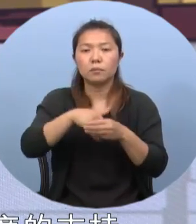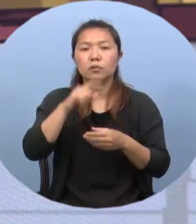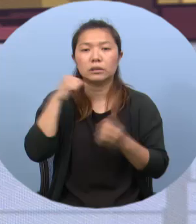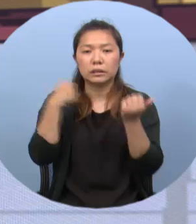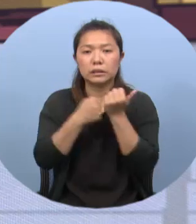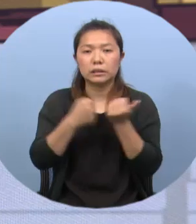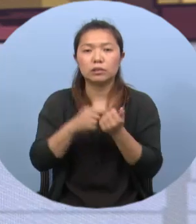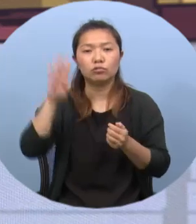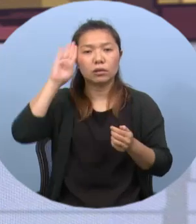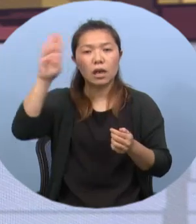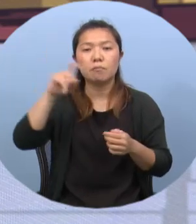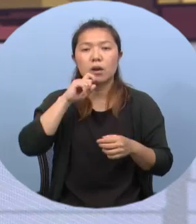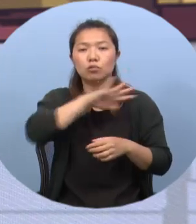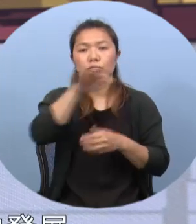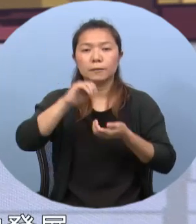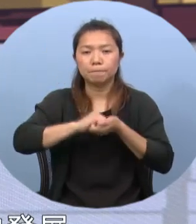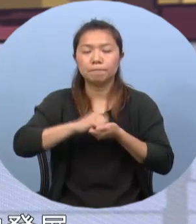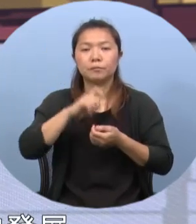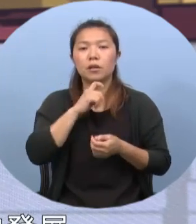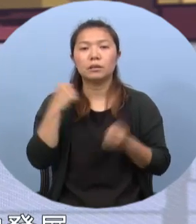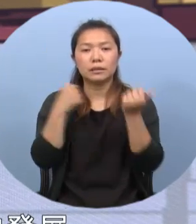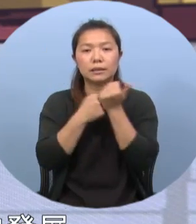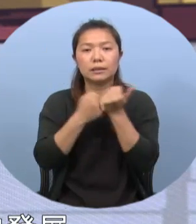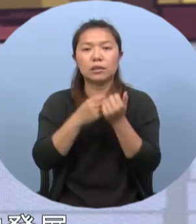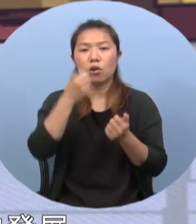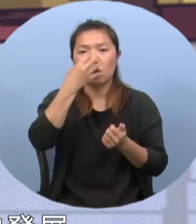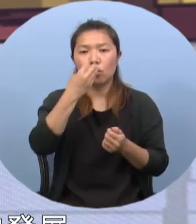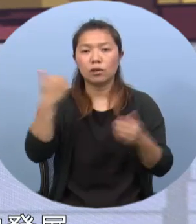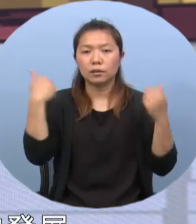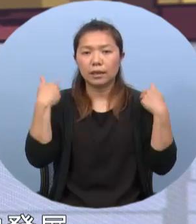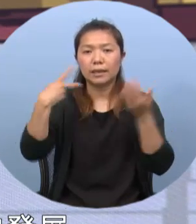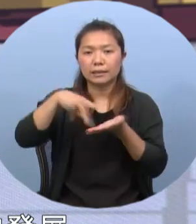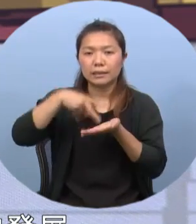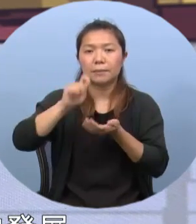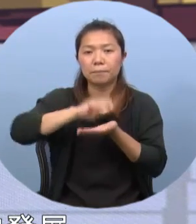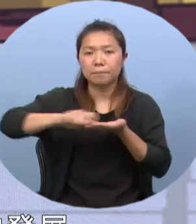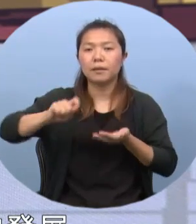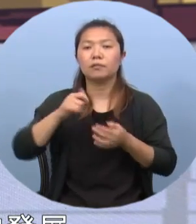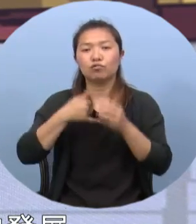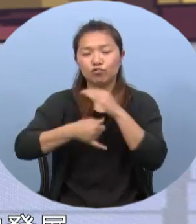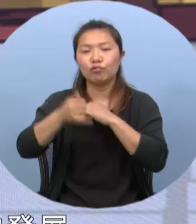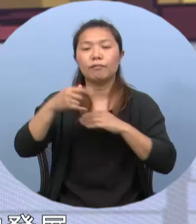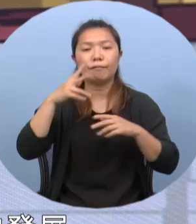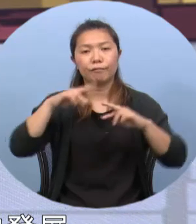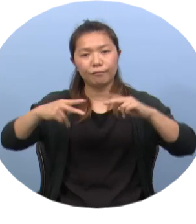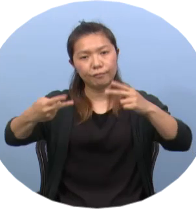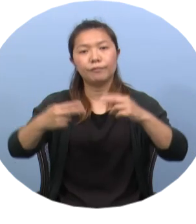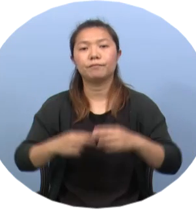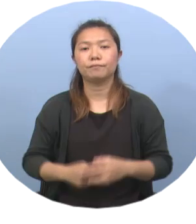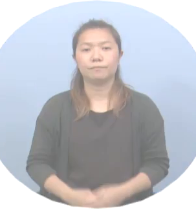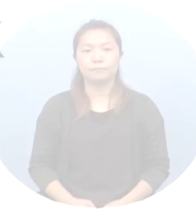持，並期望和大家攜手推動本港的體演文出的發展。